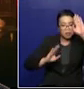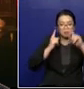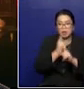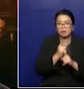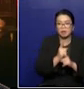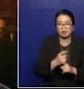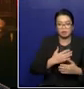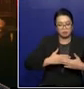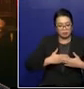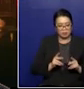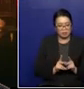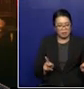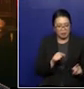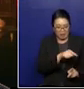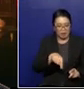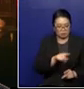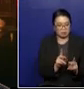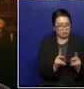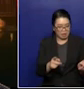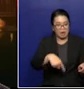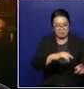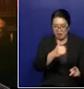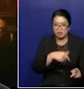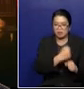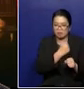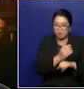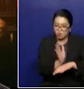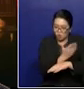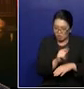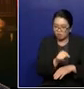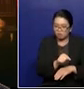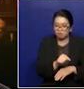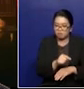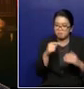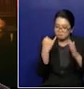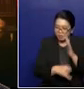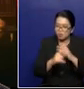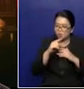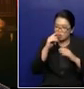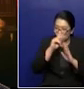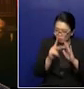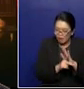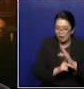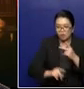การมาที่การบางคนทำธุรกิจสีเทาฮะและบางคนมีคดีอาญาติดตัวฮ